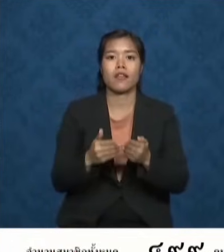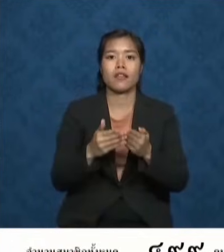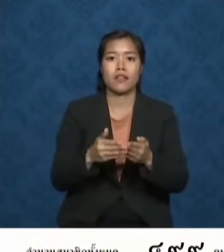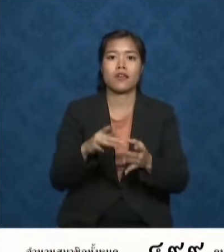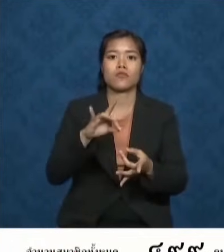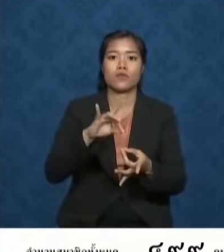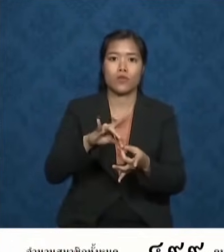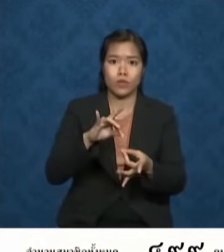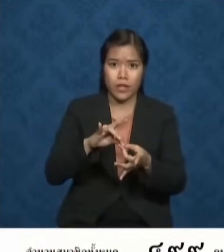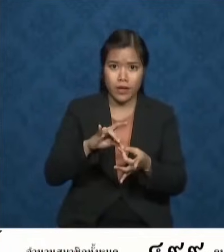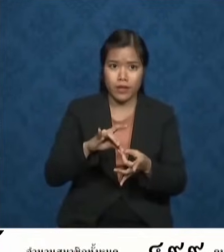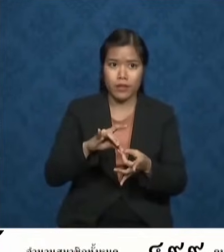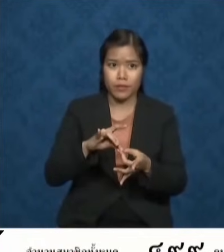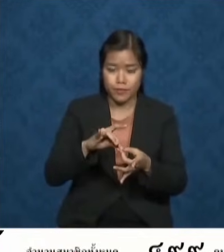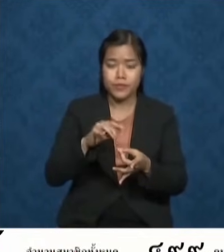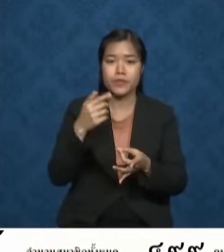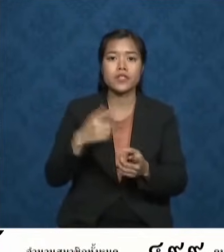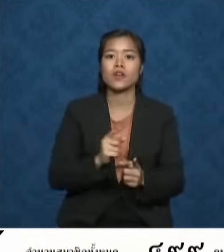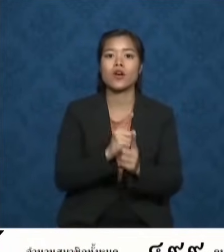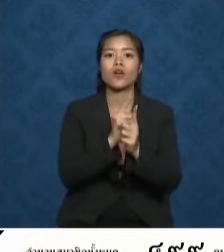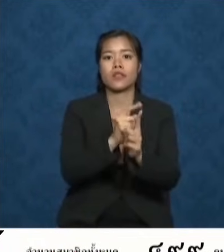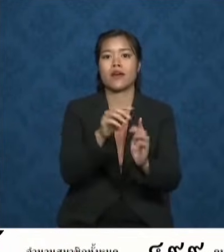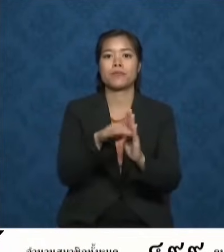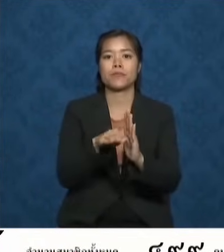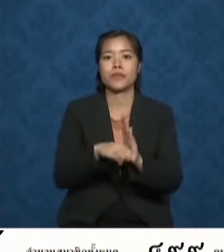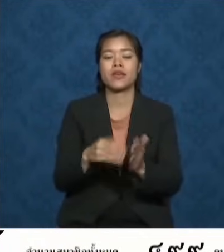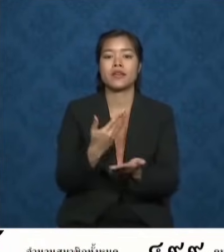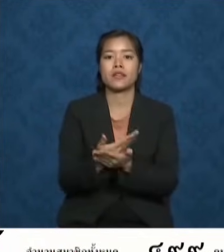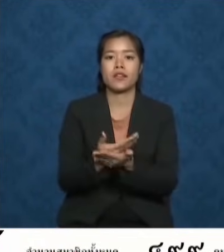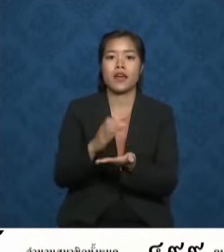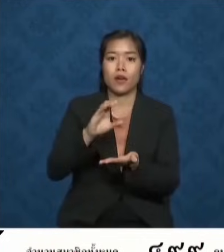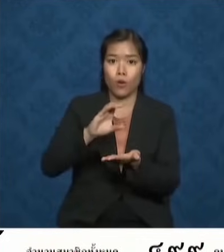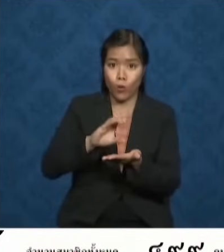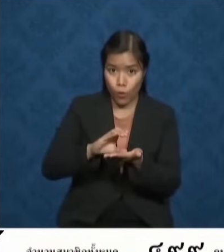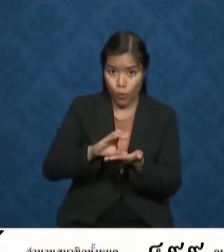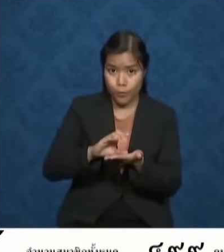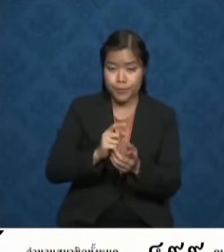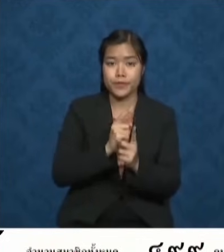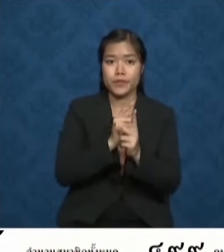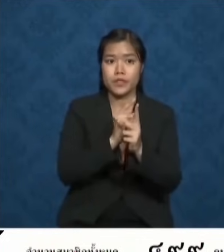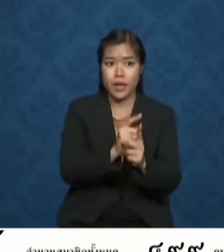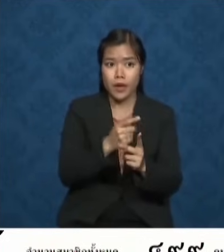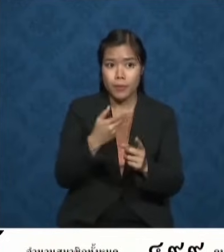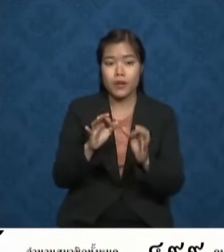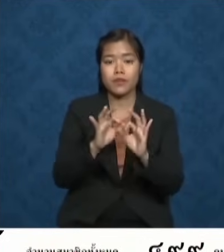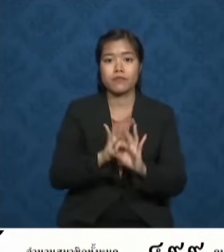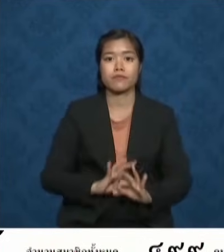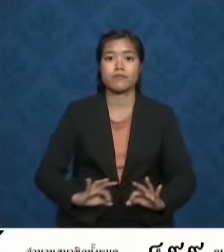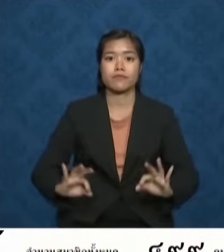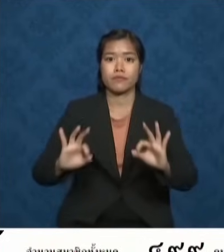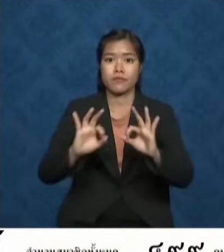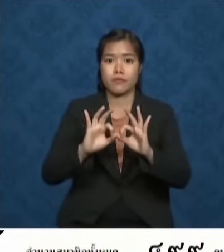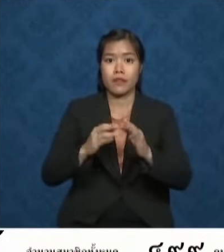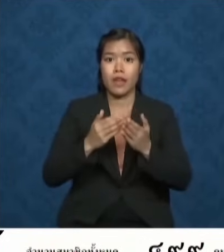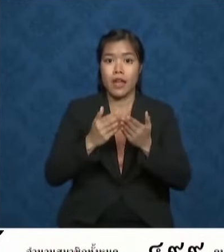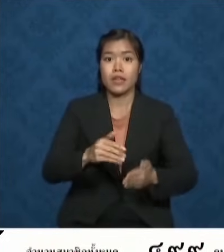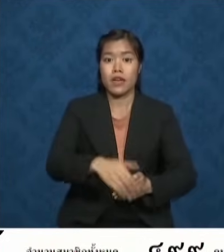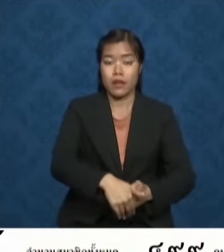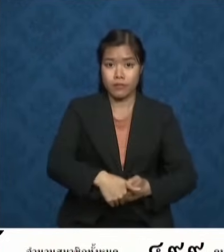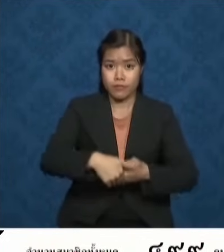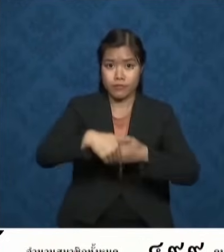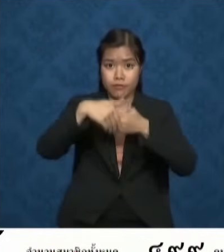อกการกู้เรือก็กู้ไปตามหนึ่งงบประมาณที่ได้สองความจำเป็นที่จะต้องเอาเรือขึ้นมาให้ได้ในสภ